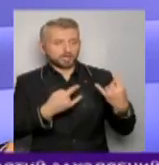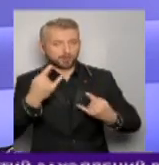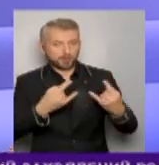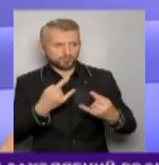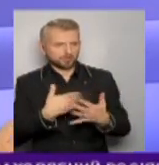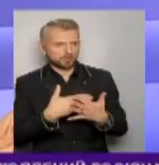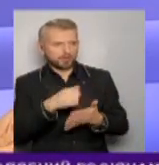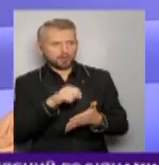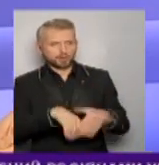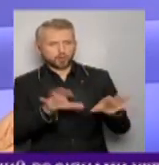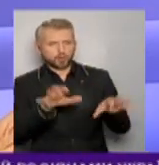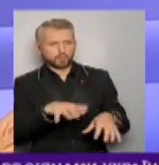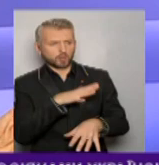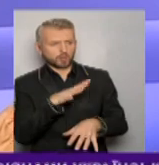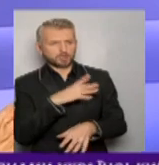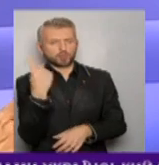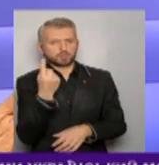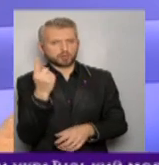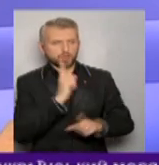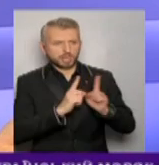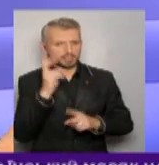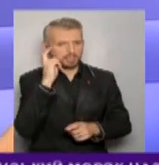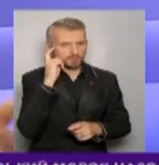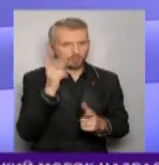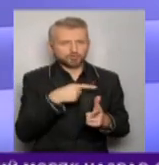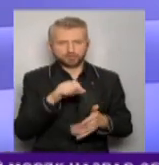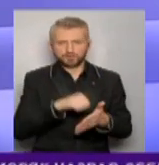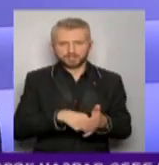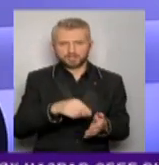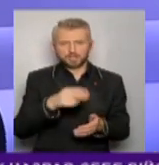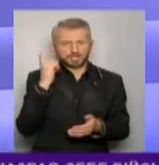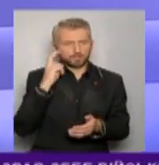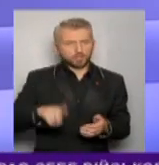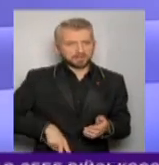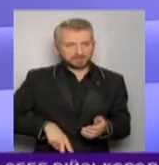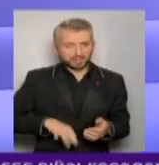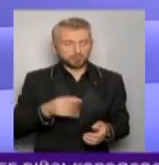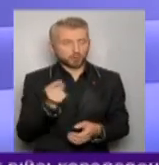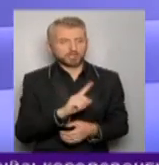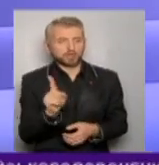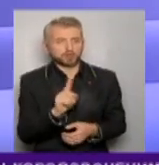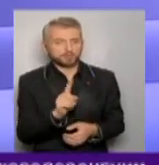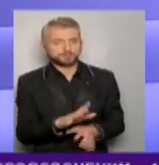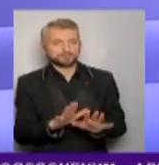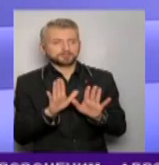по-моєму, чи від голови колишньої обласної ради Київської, чи адміністрації, про те, що